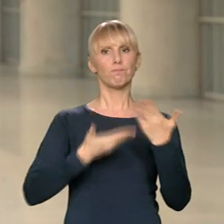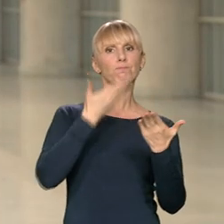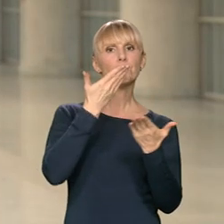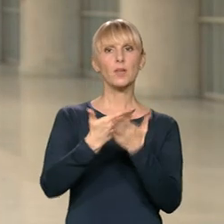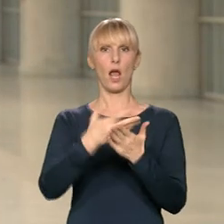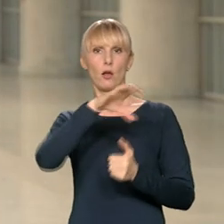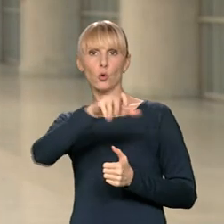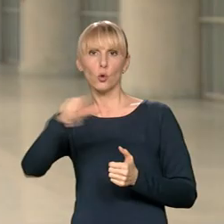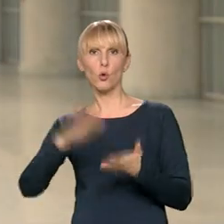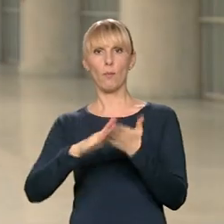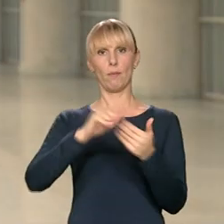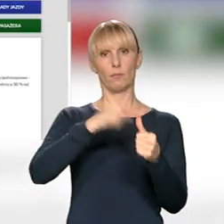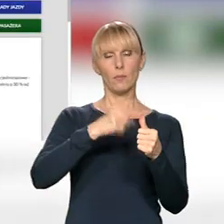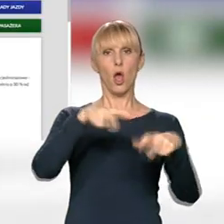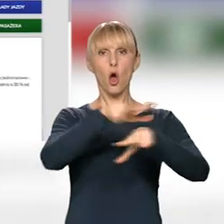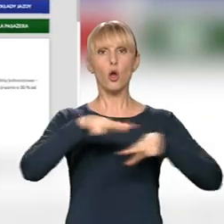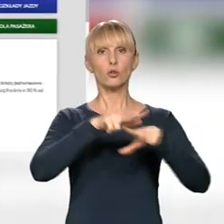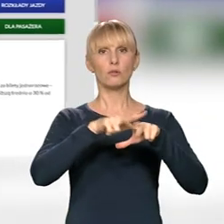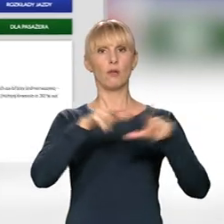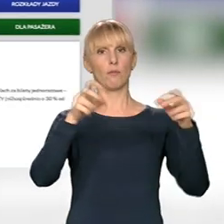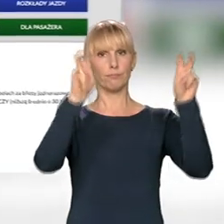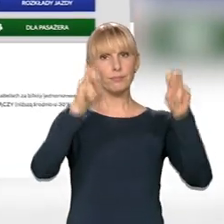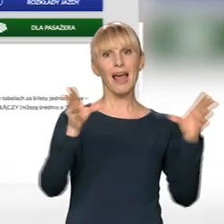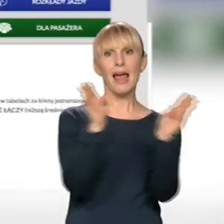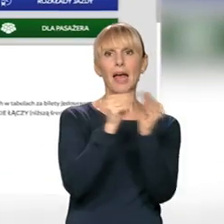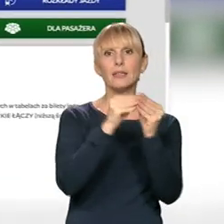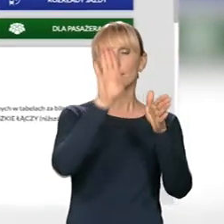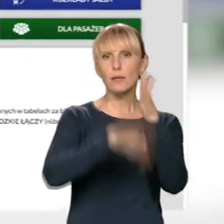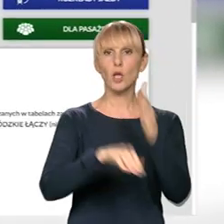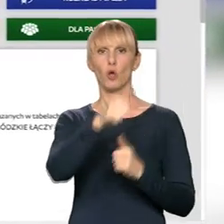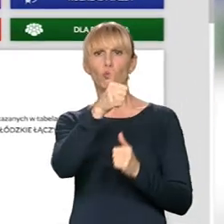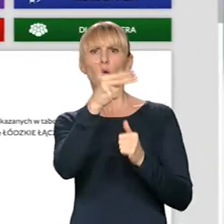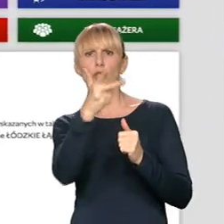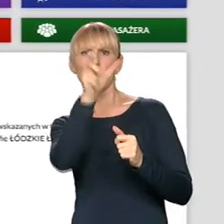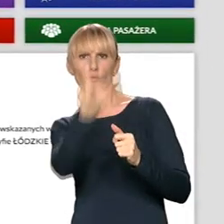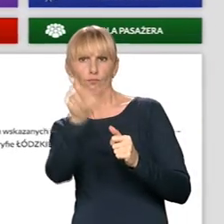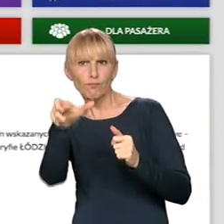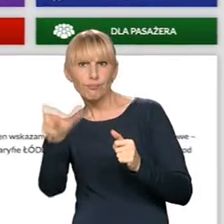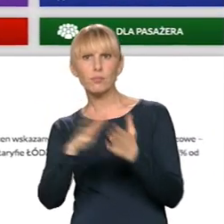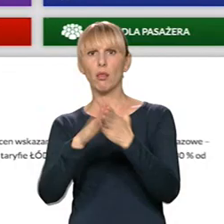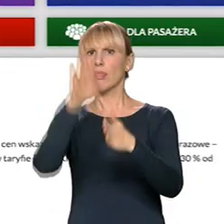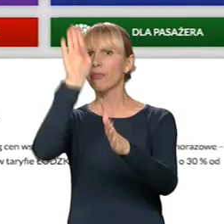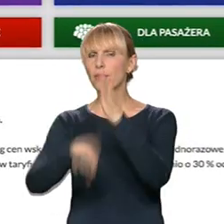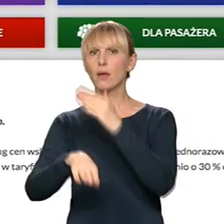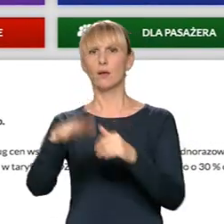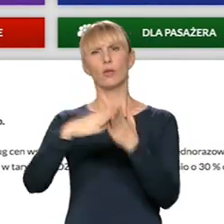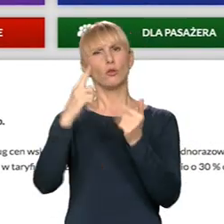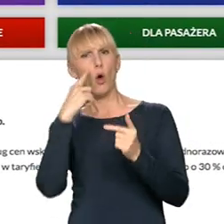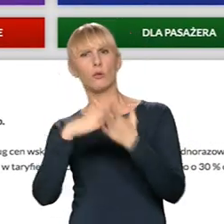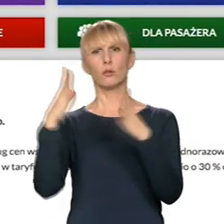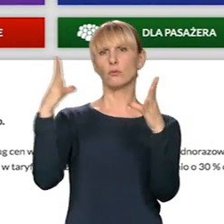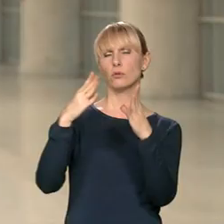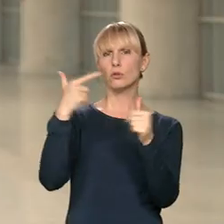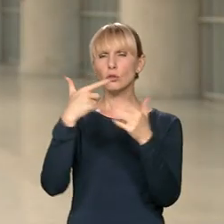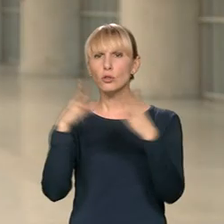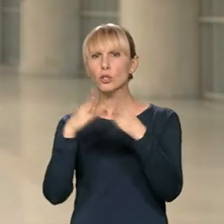mogą skorzystać m.in. z oferty Razem Taniej, gdzie druga, trzecia, czwarta osoba może kupić bilet z średnio 30%